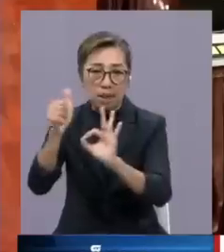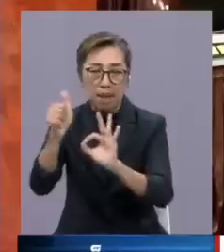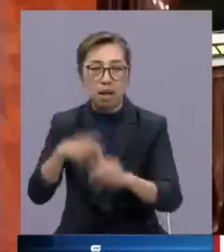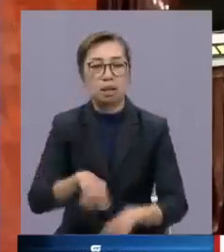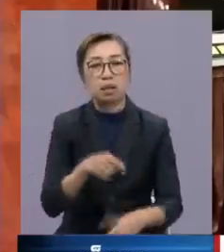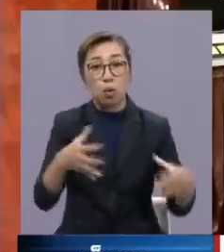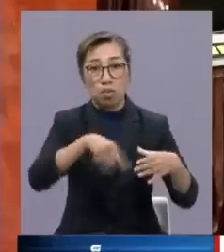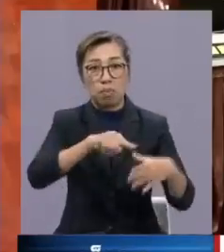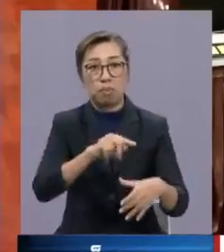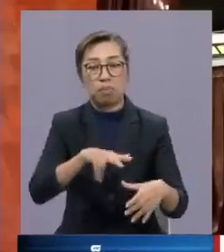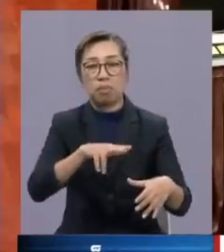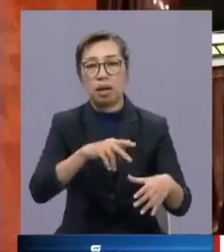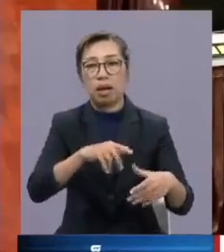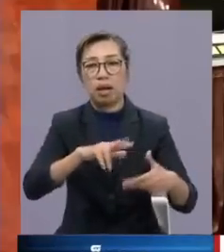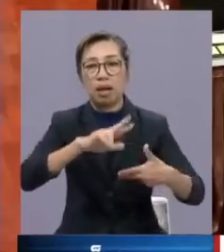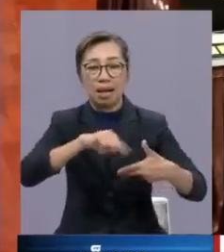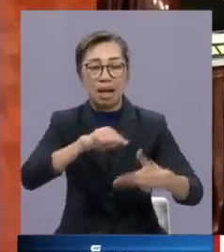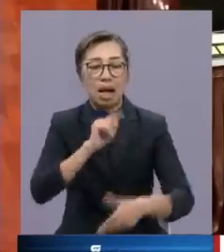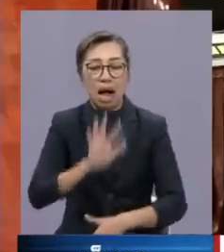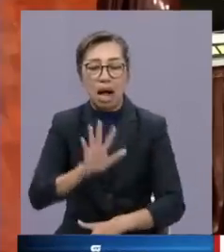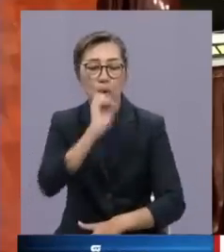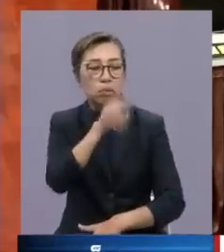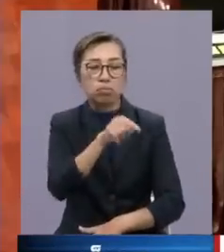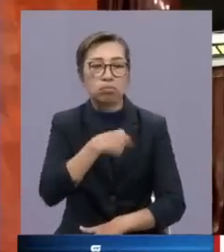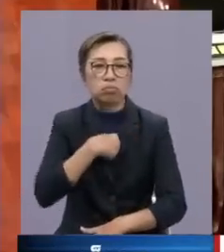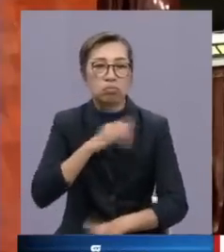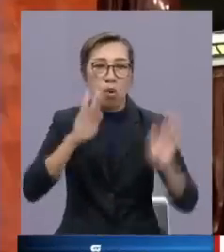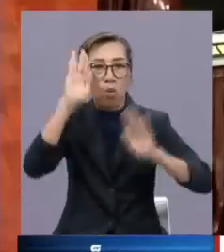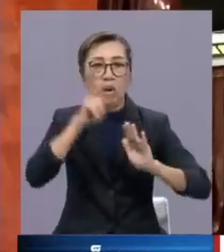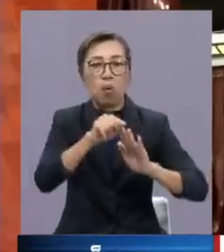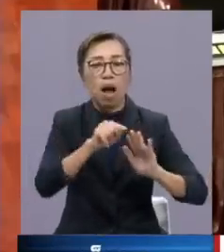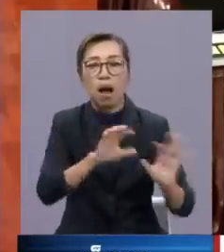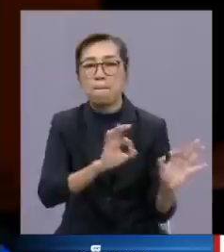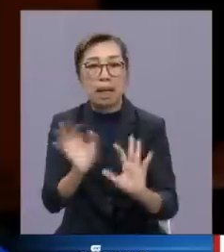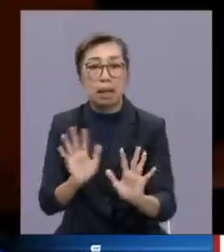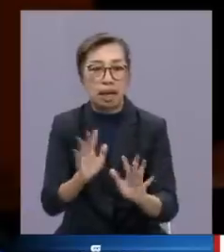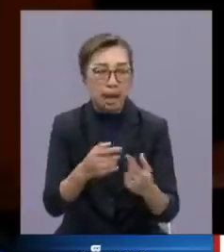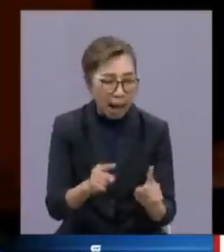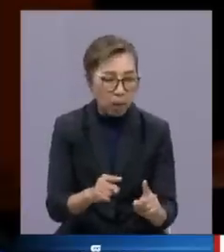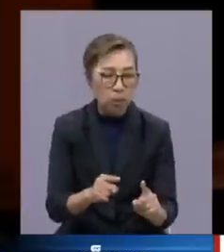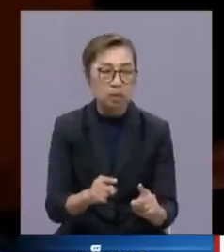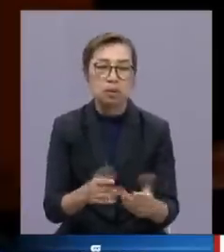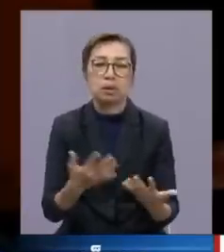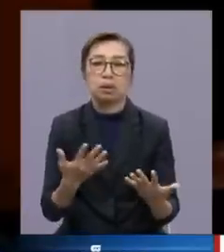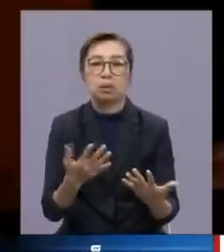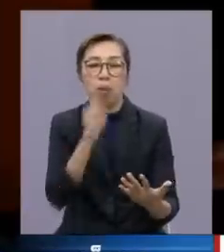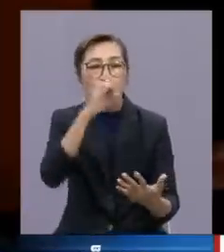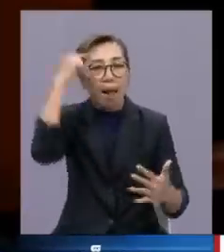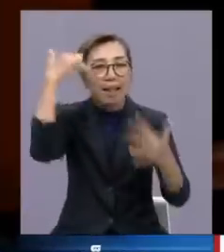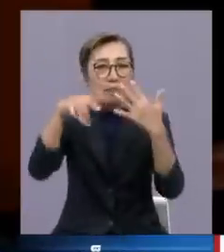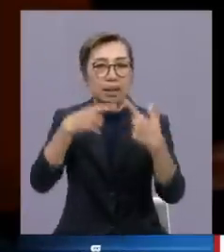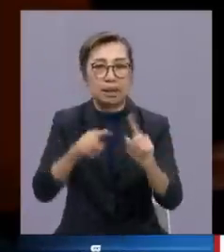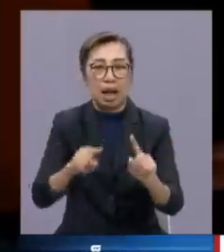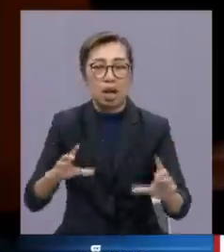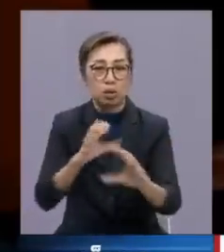างเหตุผลในเรื่องการลงคะแนนผิดแต่เมื่อการทักท้วงไม่เป็นผลในที่สุดสภาจึงเข้าสู่การลงมติเลือกประธานสภาทำให้คุณช